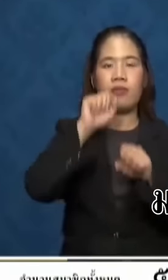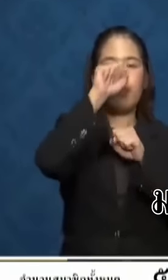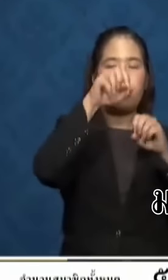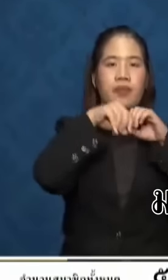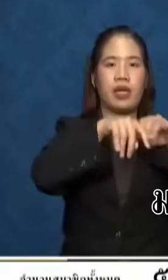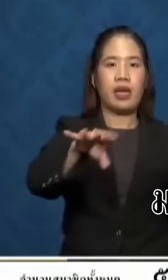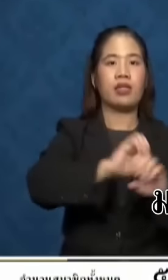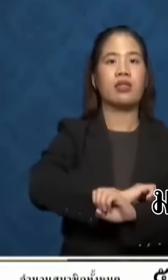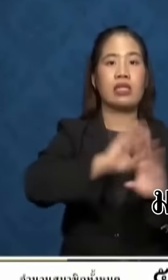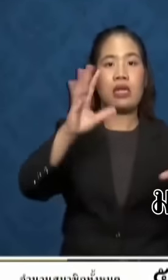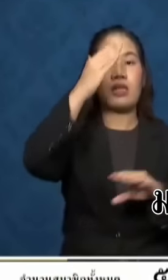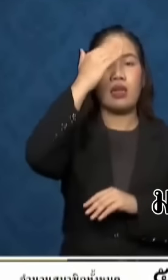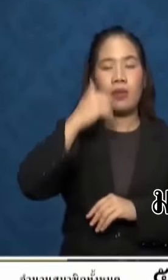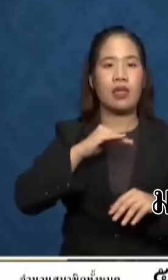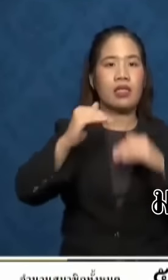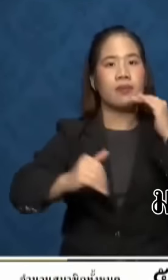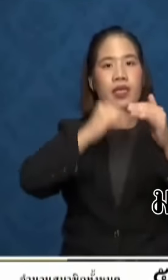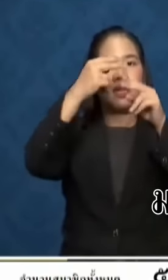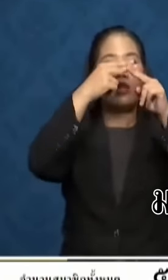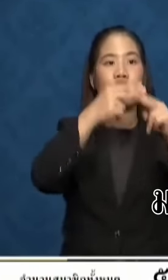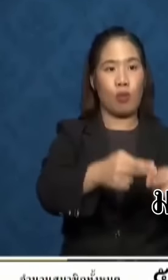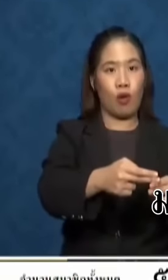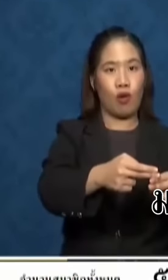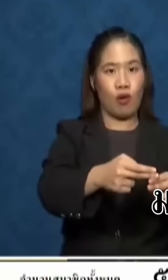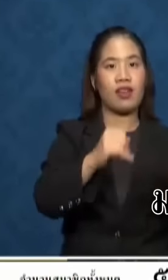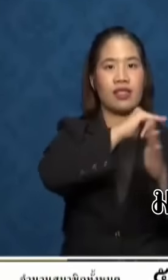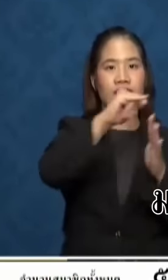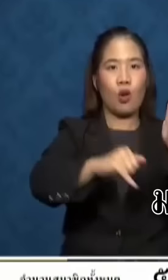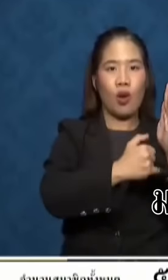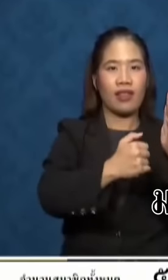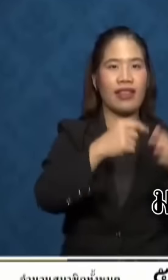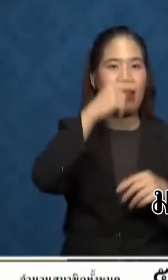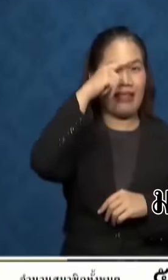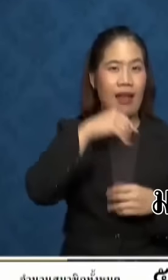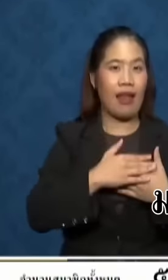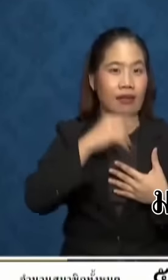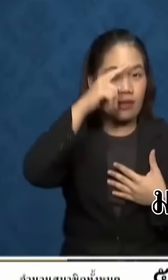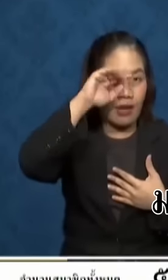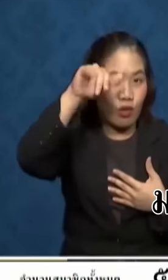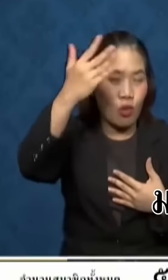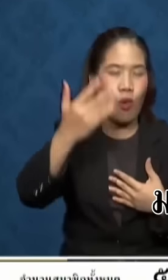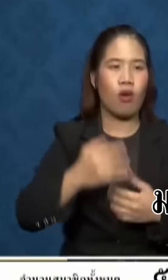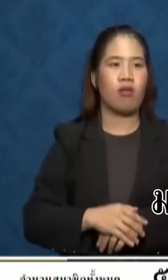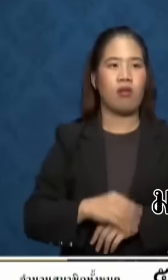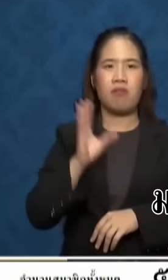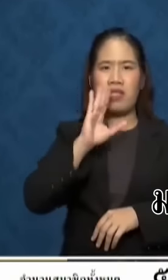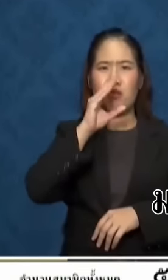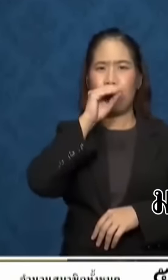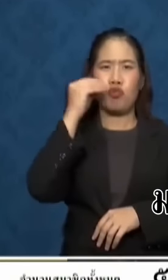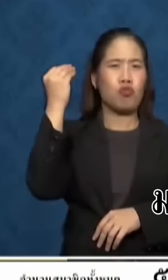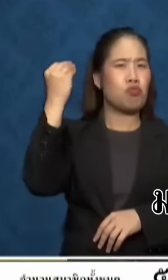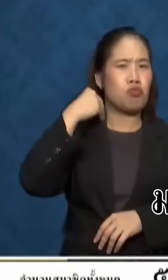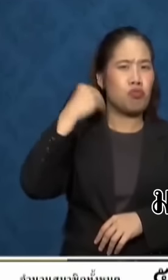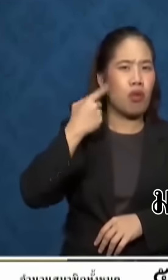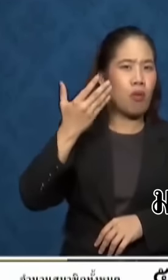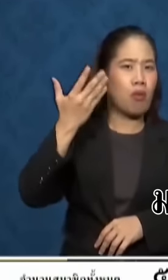าจะพัฒนาเฉพาะช่หวดทเลือกไทยรักไยก่อนช่หดอนไว้ที่หลังไม่กเปมุกเดิมมกกา Cour Rui ordonนะครับ